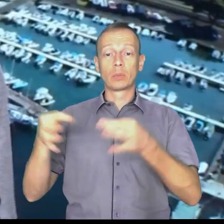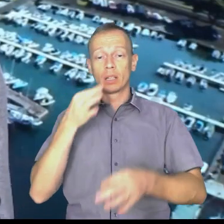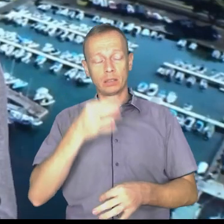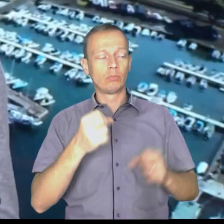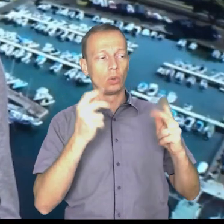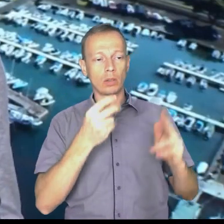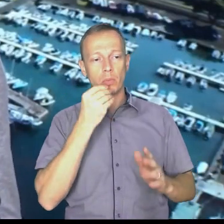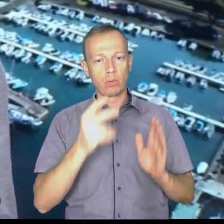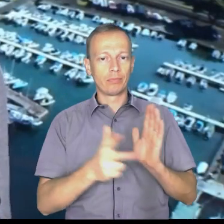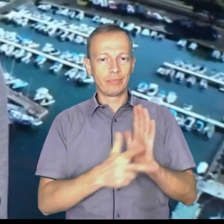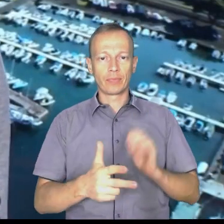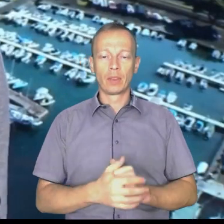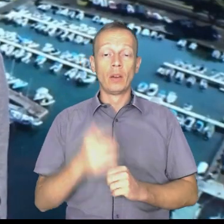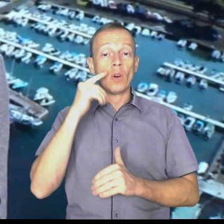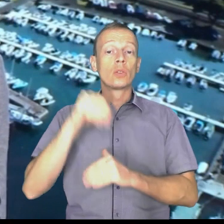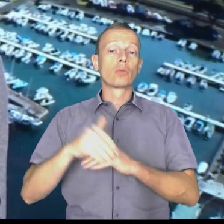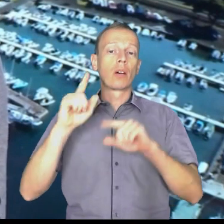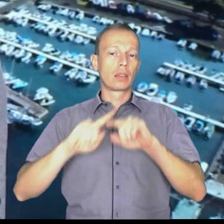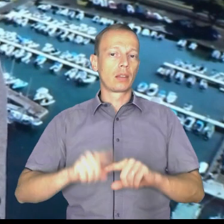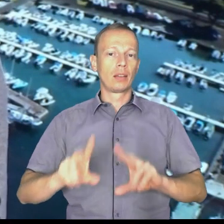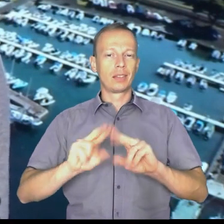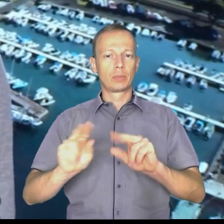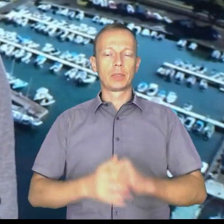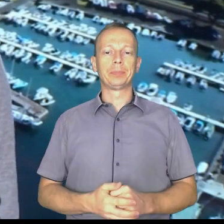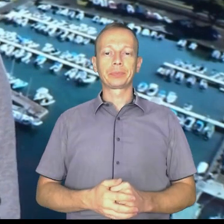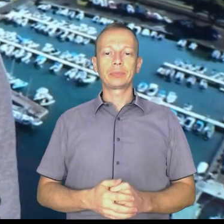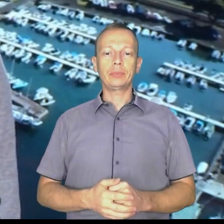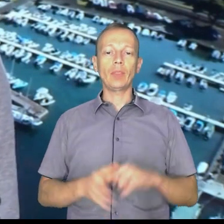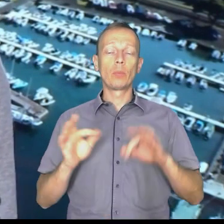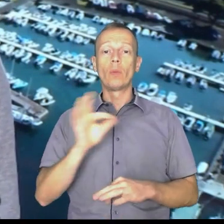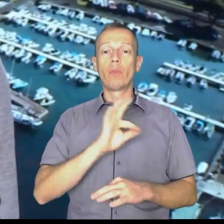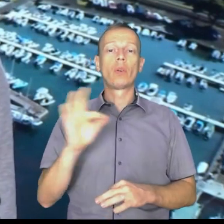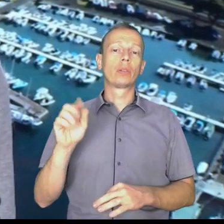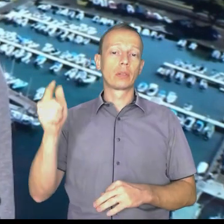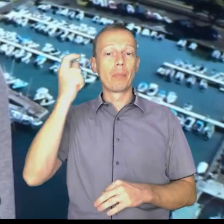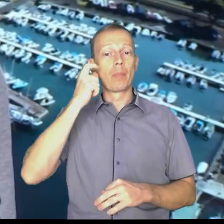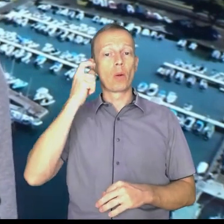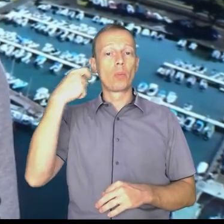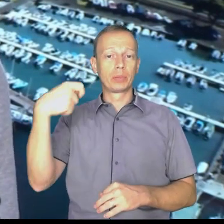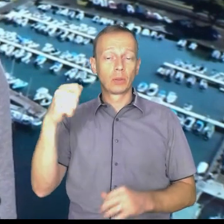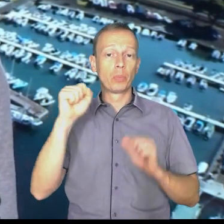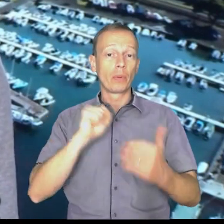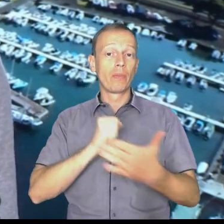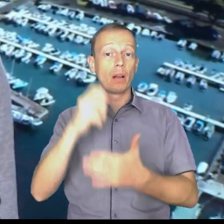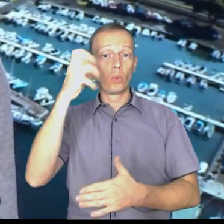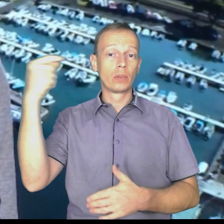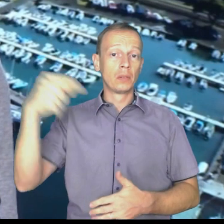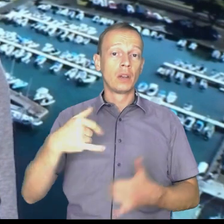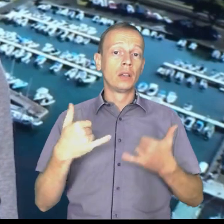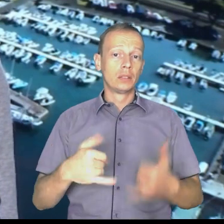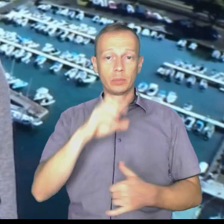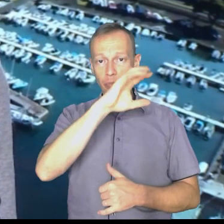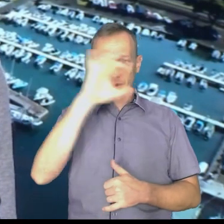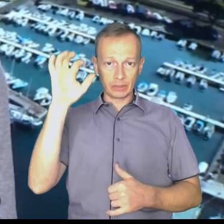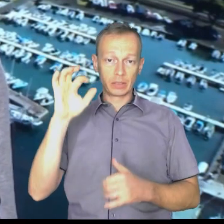vos éditions. Et puis dans l'actualité nationale, Emmanuel Macron pourrait se rendre en Polynésie française fin août. C'est l'annonce faite par Édouard